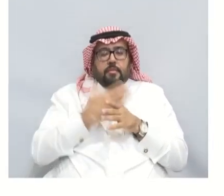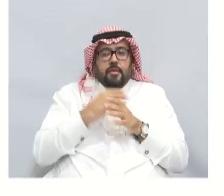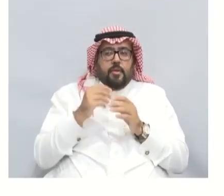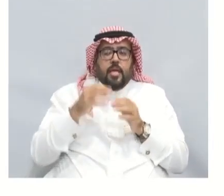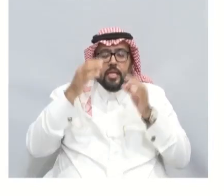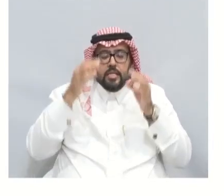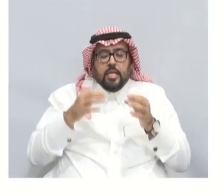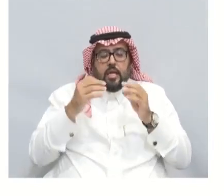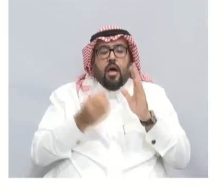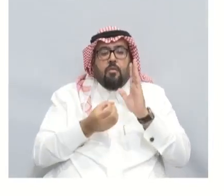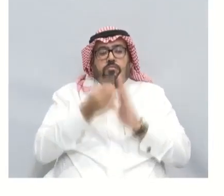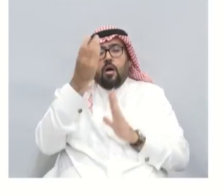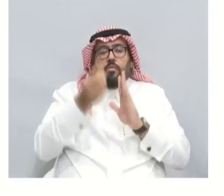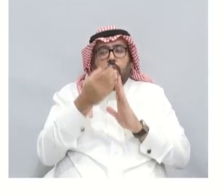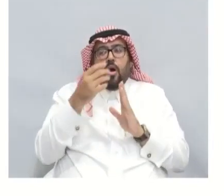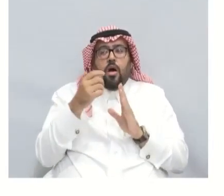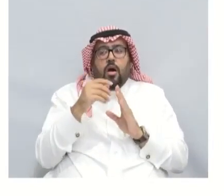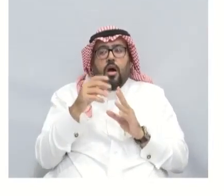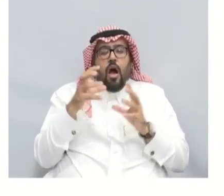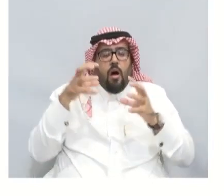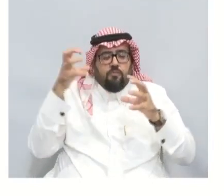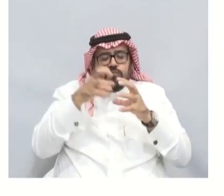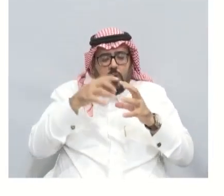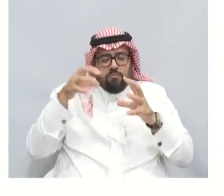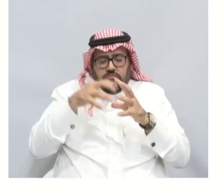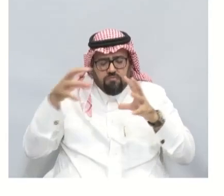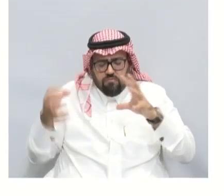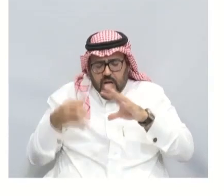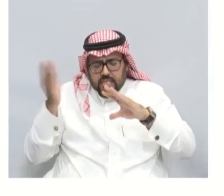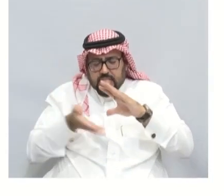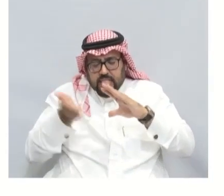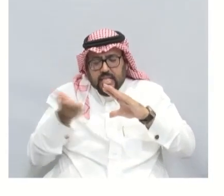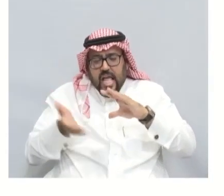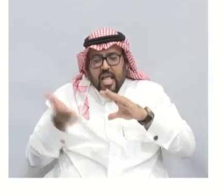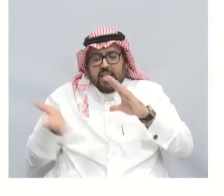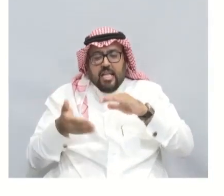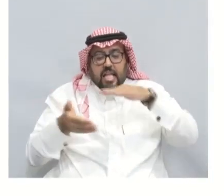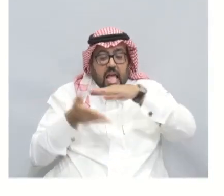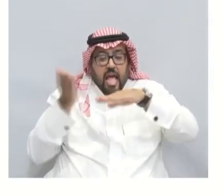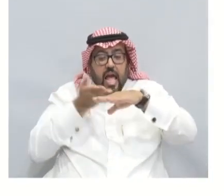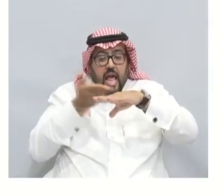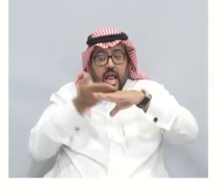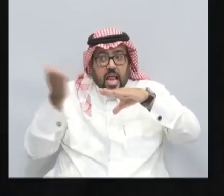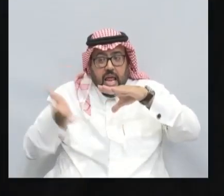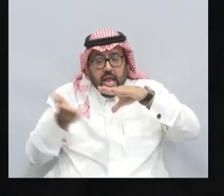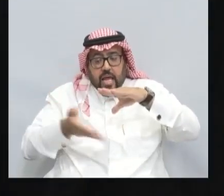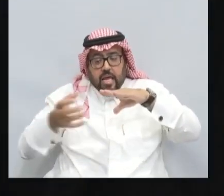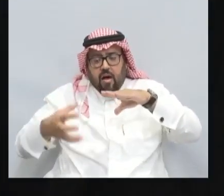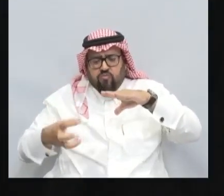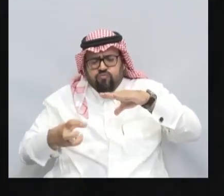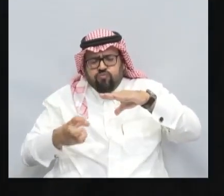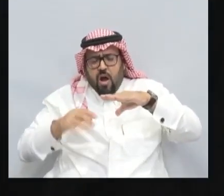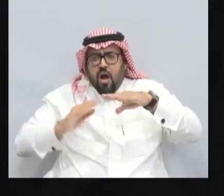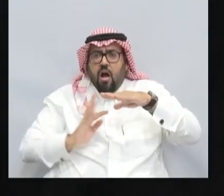لأنه أساسا ثوران هذه البركان هو احتباس ماذا؟ الغازات. كلما احتبست الغازات في داخل هذه الصهارة